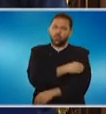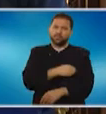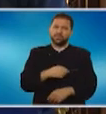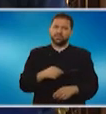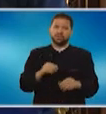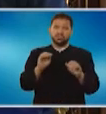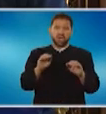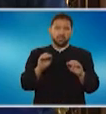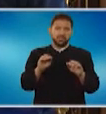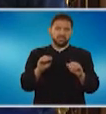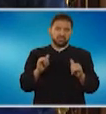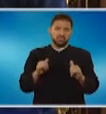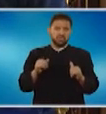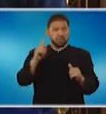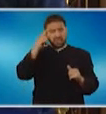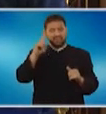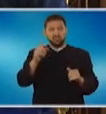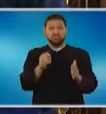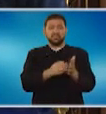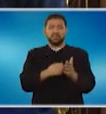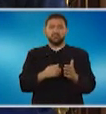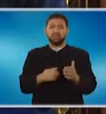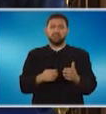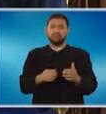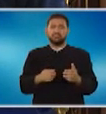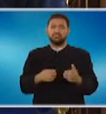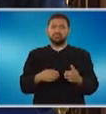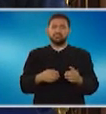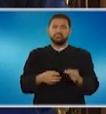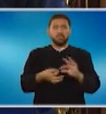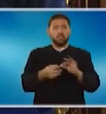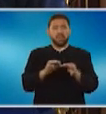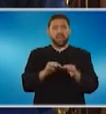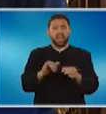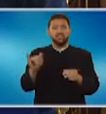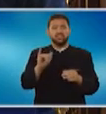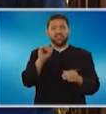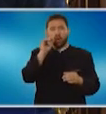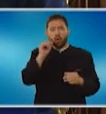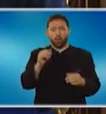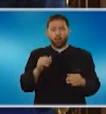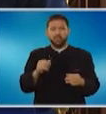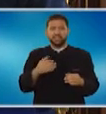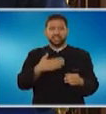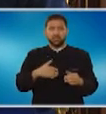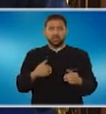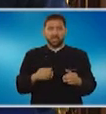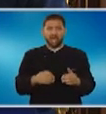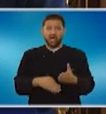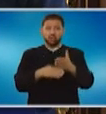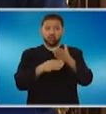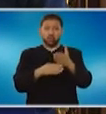la concluzia că n-am nevoie de părere, am nevoie de sfatul unui duhovnic priceput care să-mi lămurească cum se